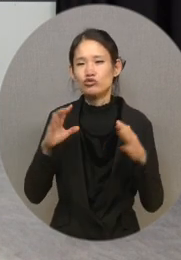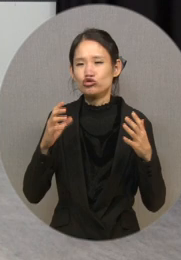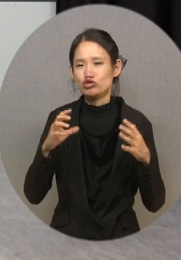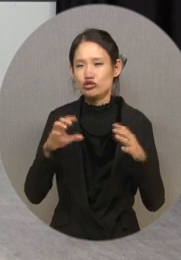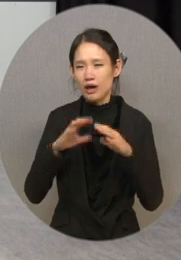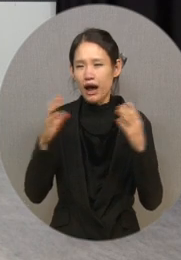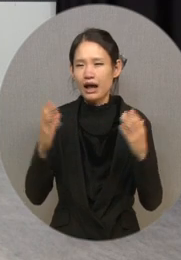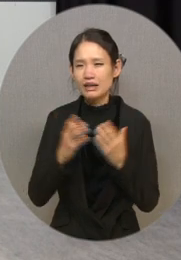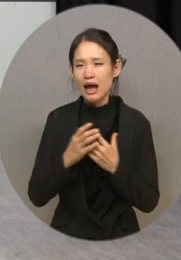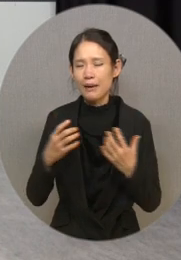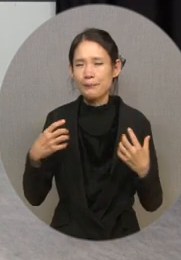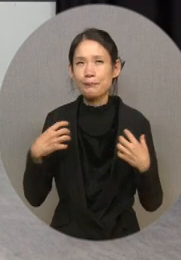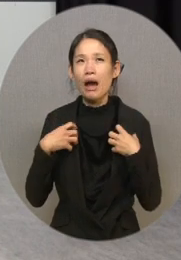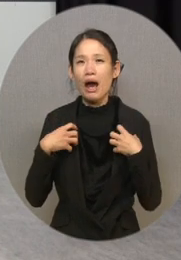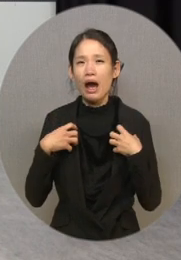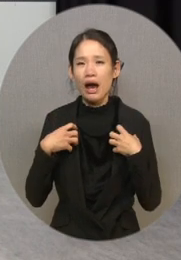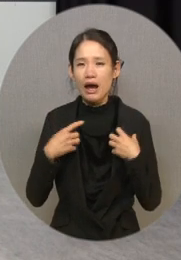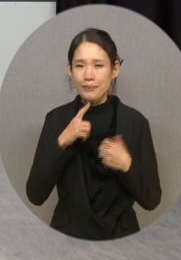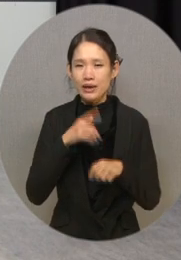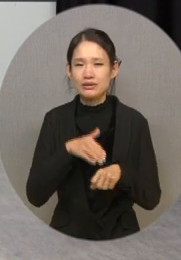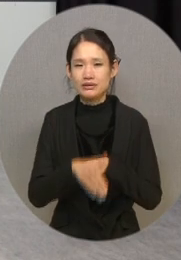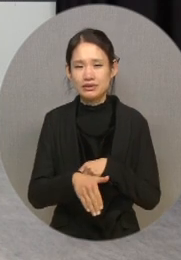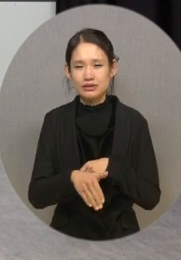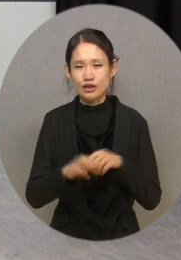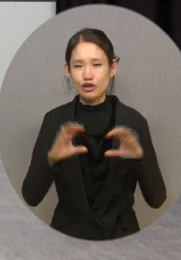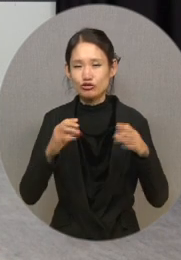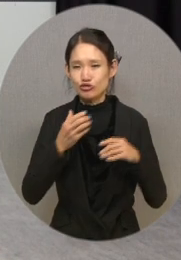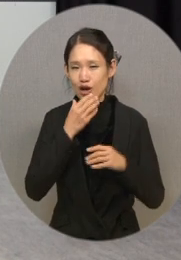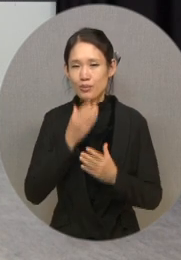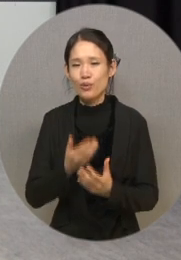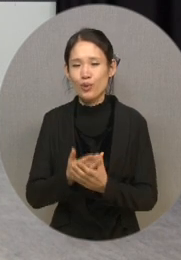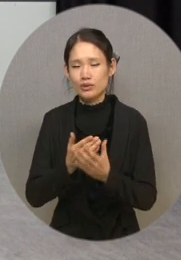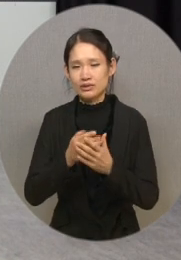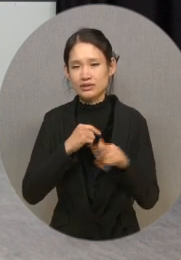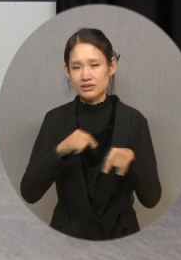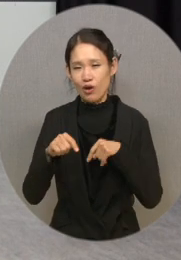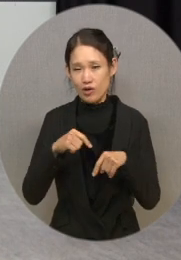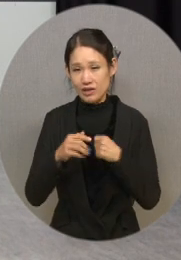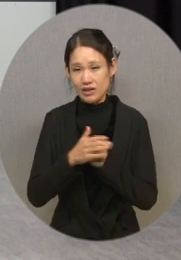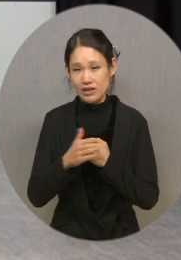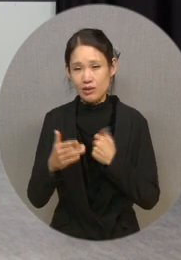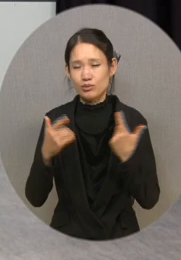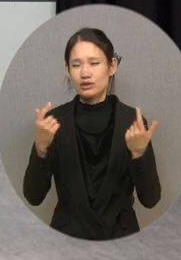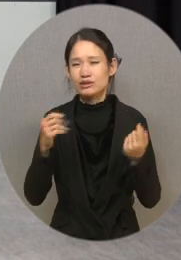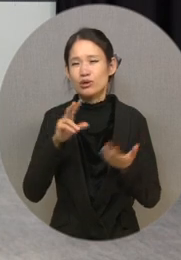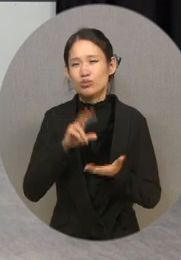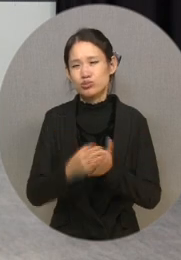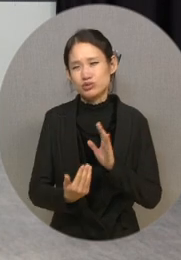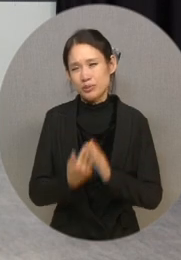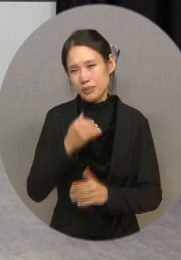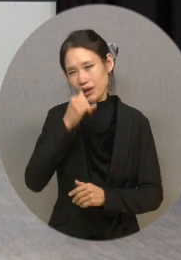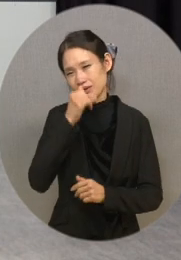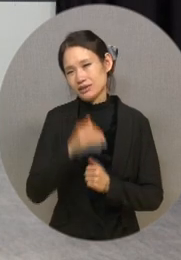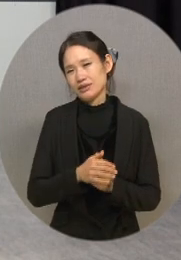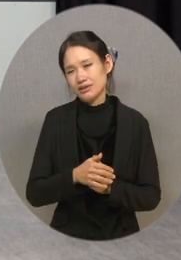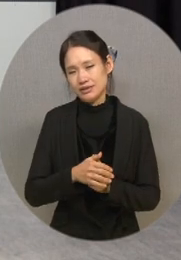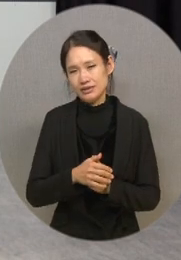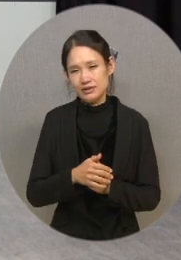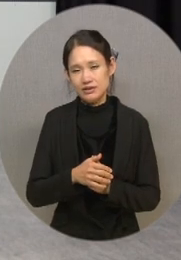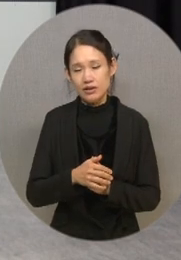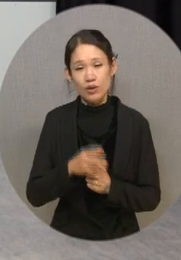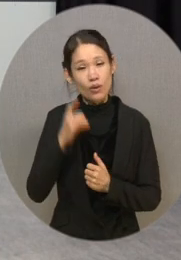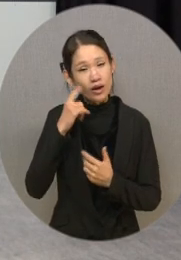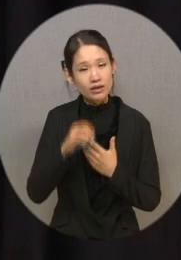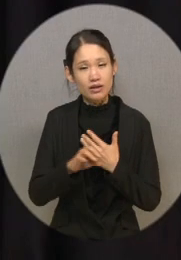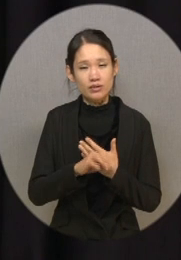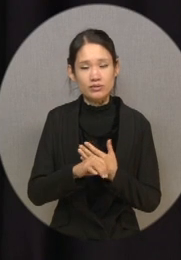다 책임을 진다 하는 국가복지로 가는 정책 때문에 그런 문제가 나오는 것 같습니다. 왜